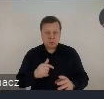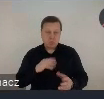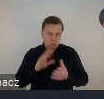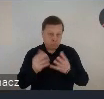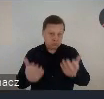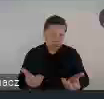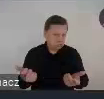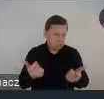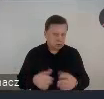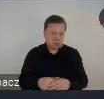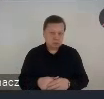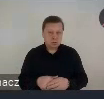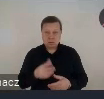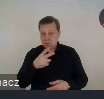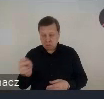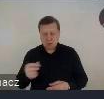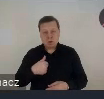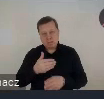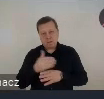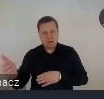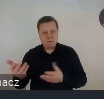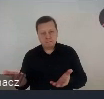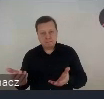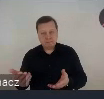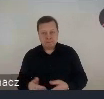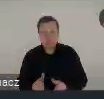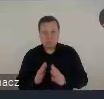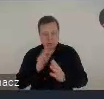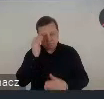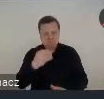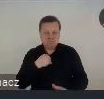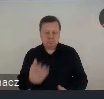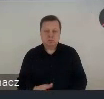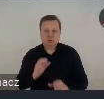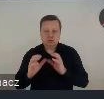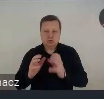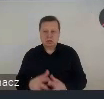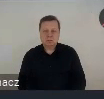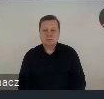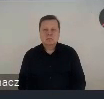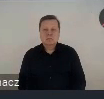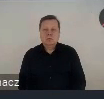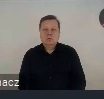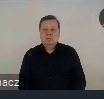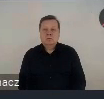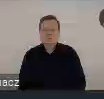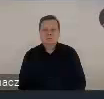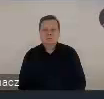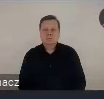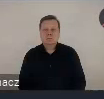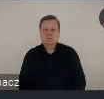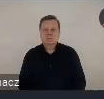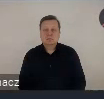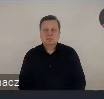czy możemy iść dalej. Proszę o jakąś szybką informację na czacie, gdyby ktoś z Państwa chciał to